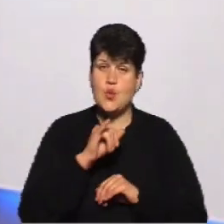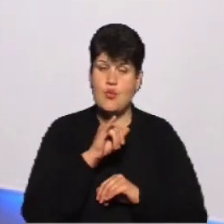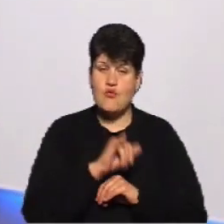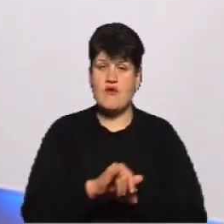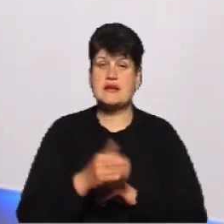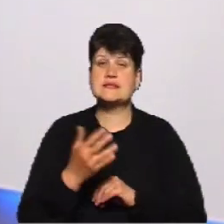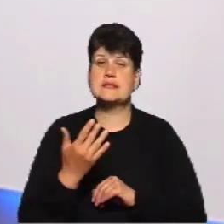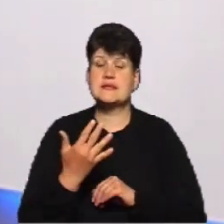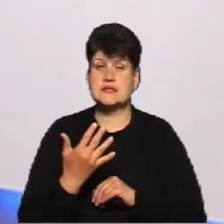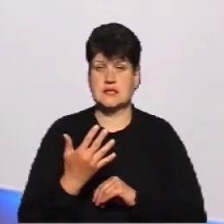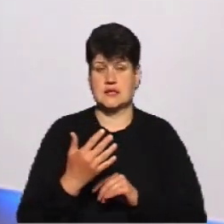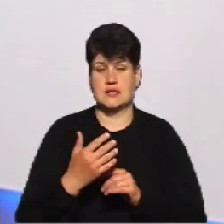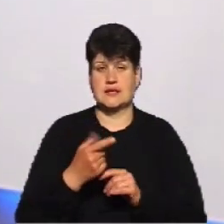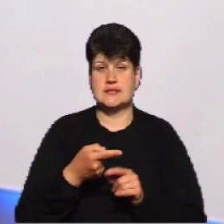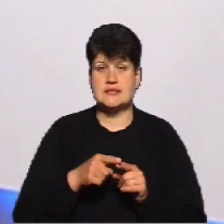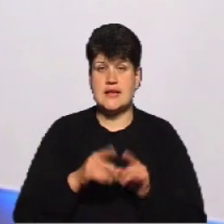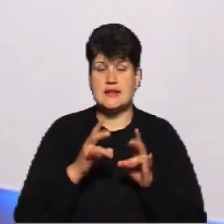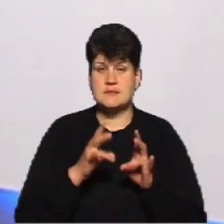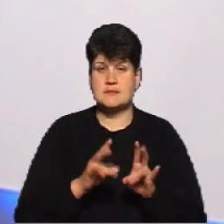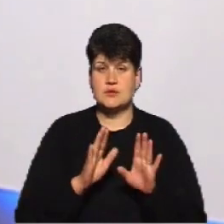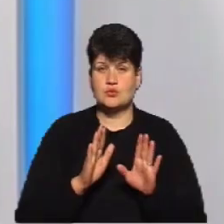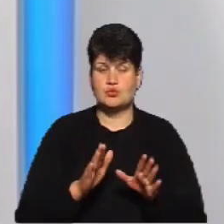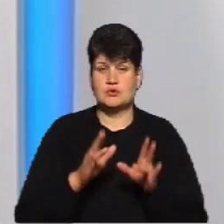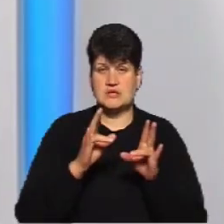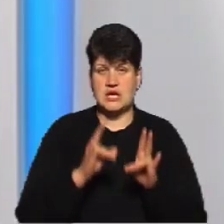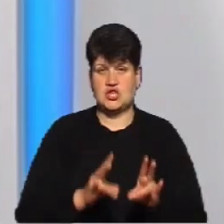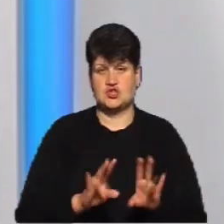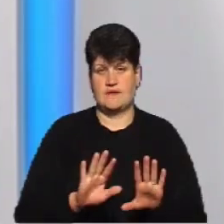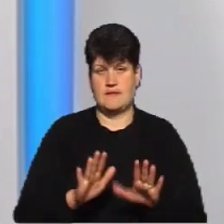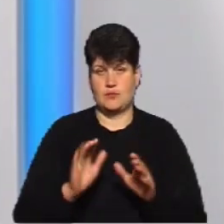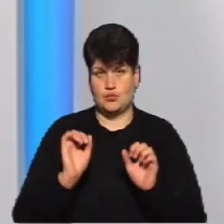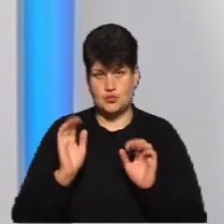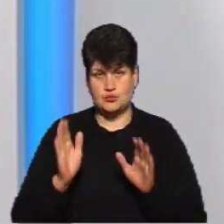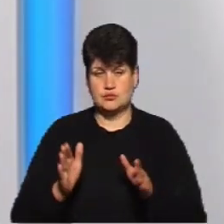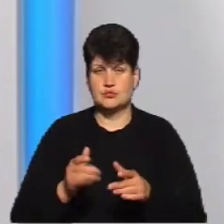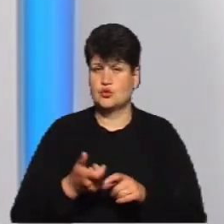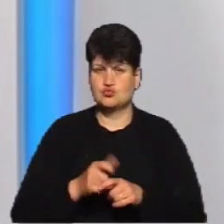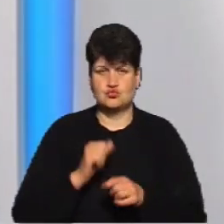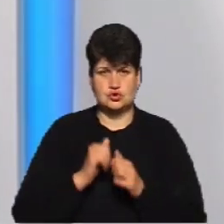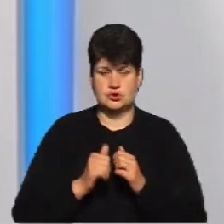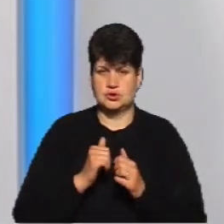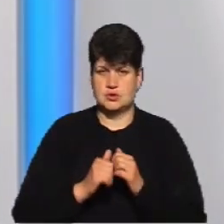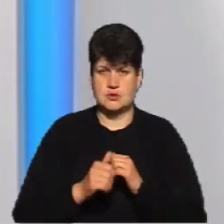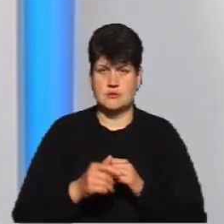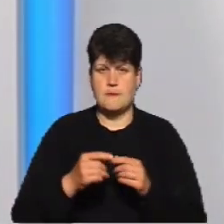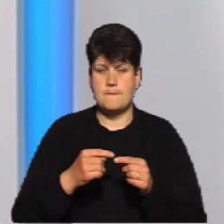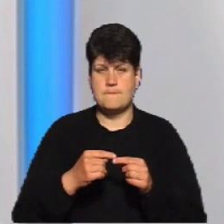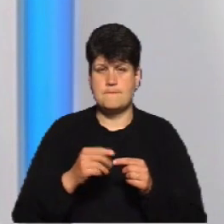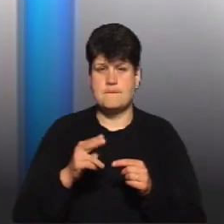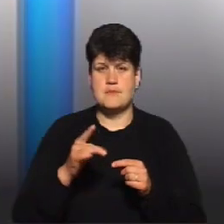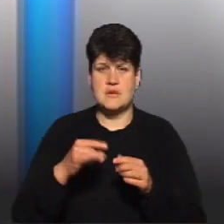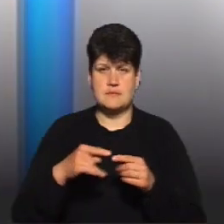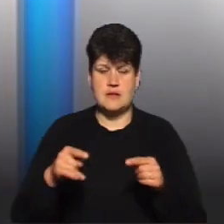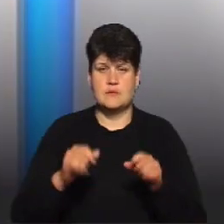саме небезпечне дно може стати причиною якихось трагічних випадків? Насправді дуже часто, адже предмети, до яких люди можуть